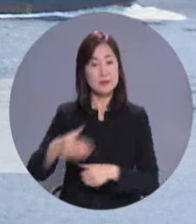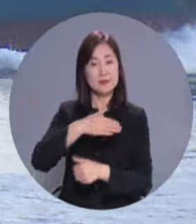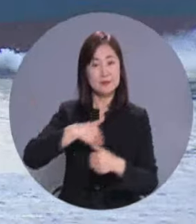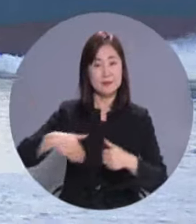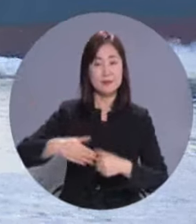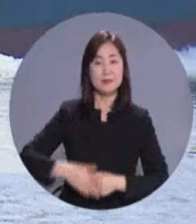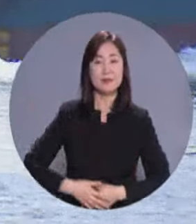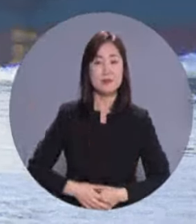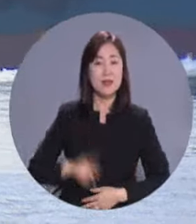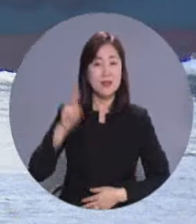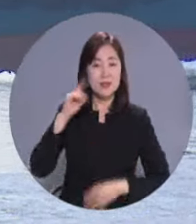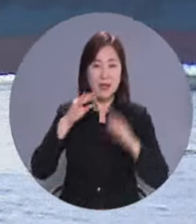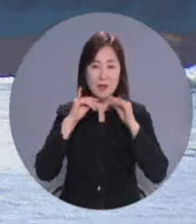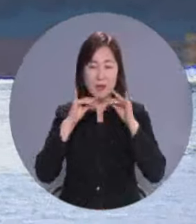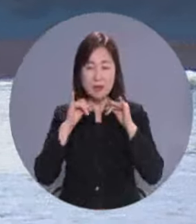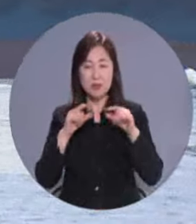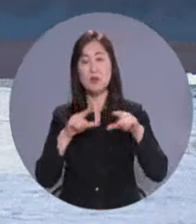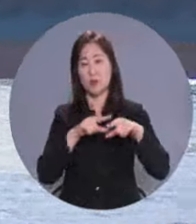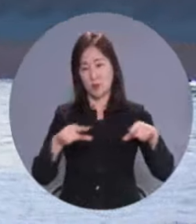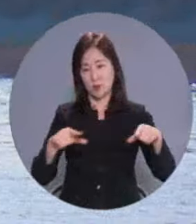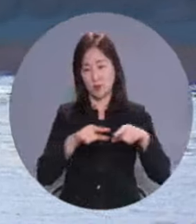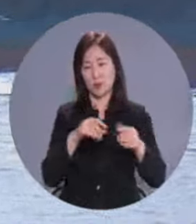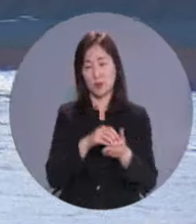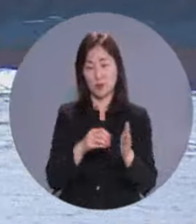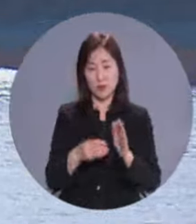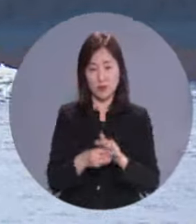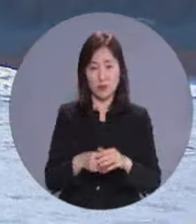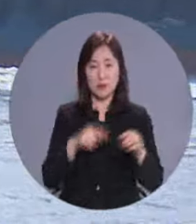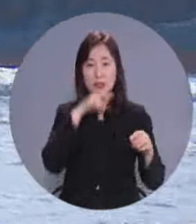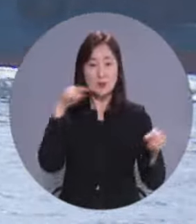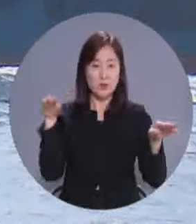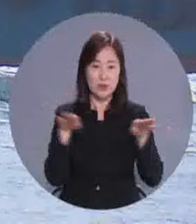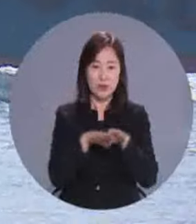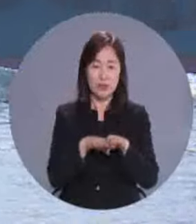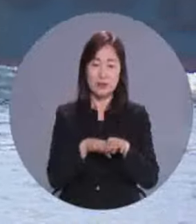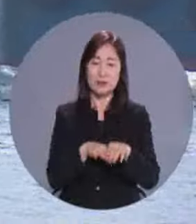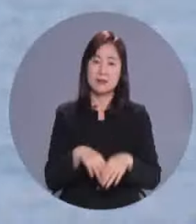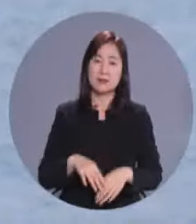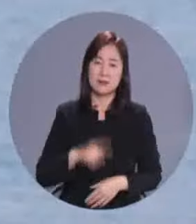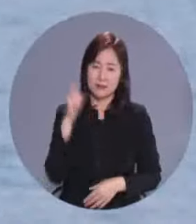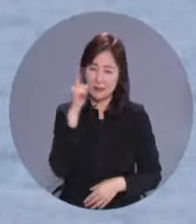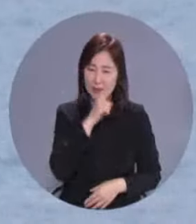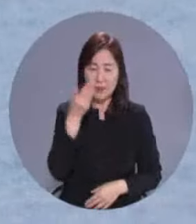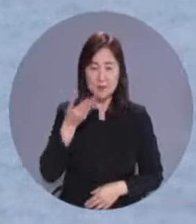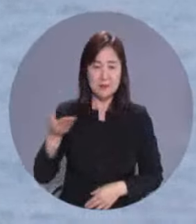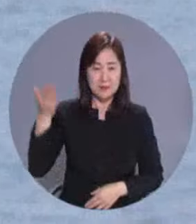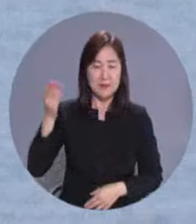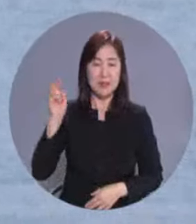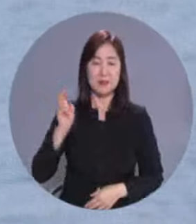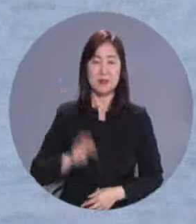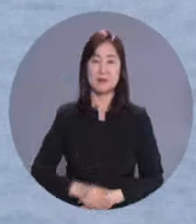내일 미세먼지 농도는 보통 수준을 일요일에는 한때 나쁜 단계를